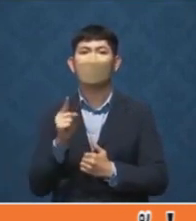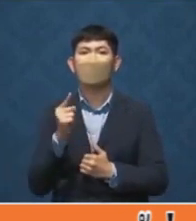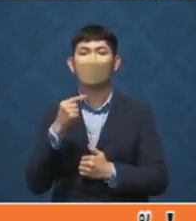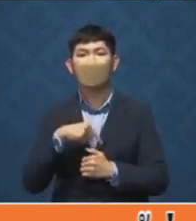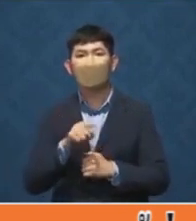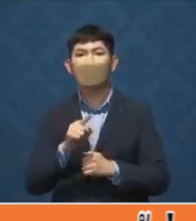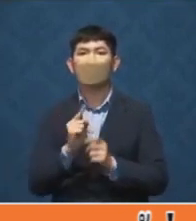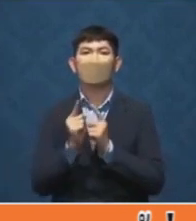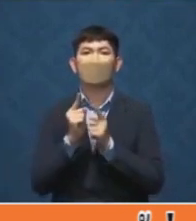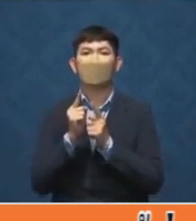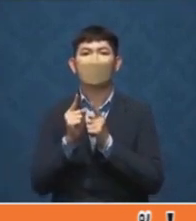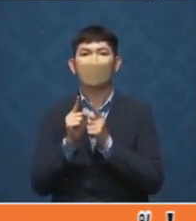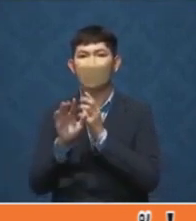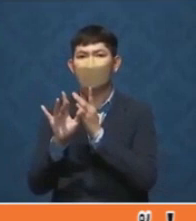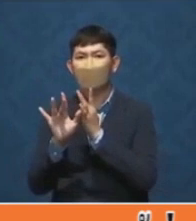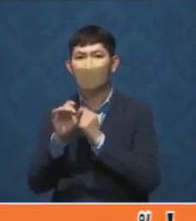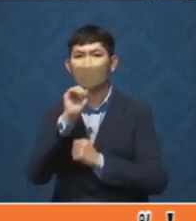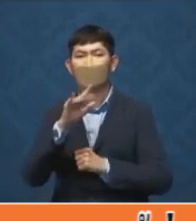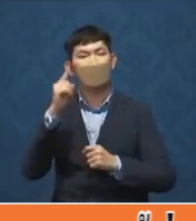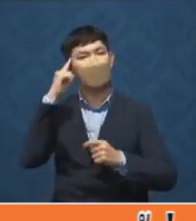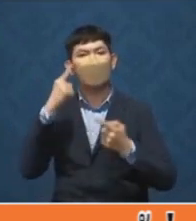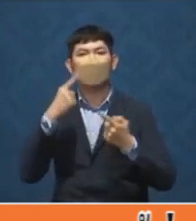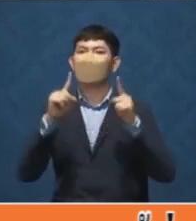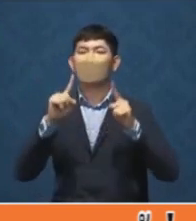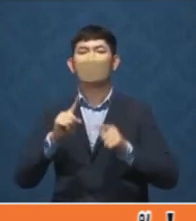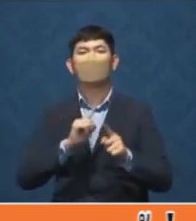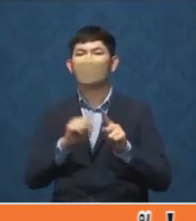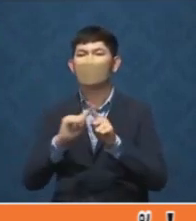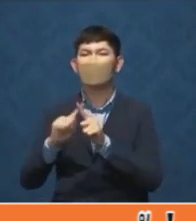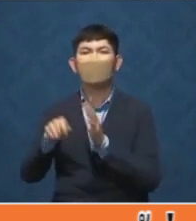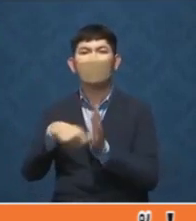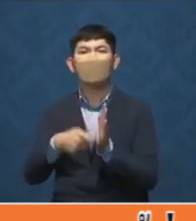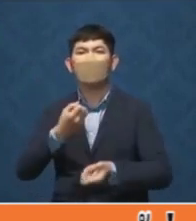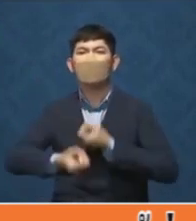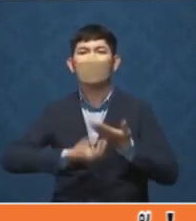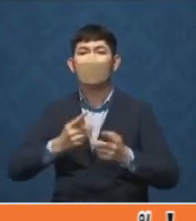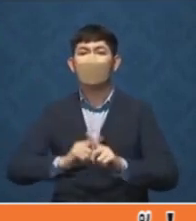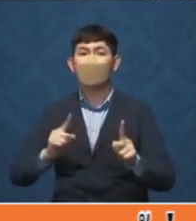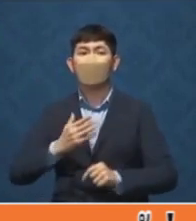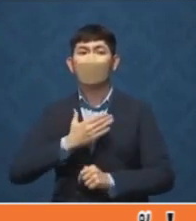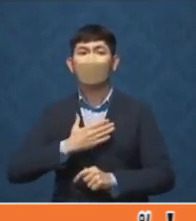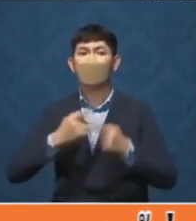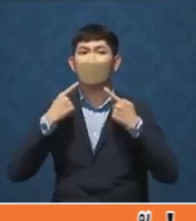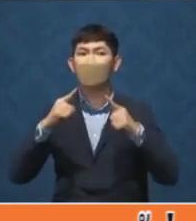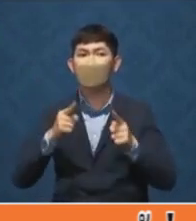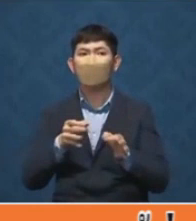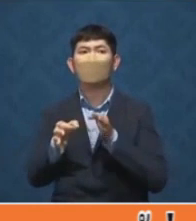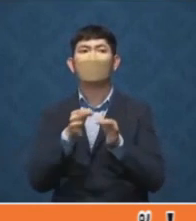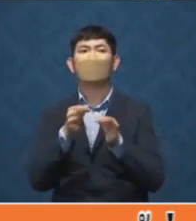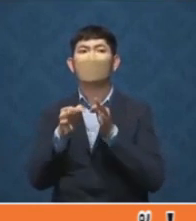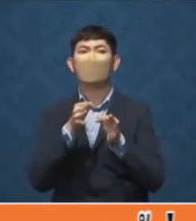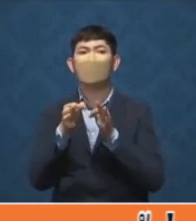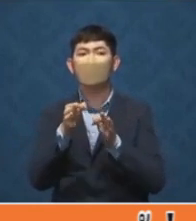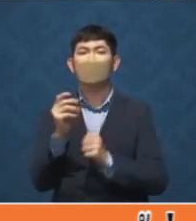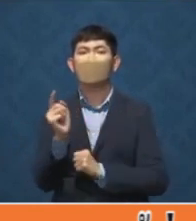พูดกันข้างหลังว่าไม่เห็นด้วยอย่างนั้นอย่างนี้โดยที่ผมไม่สามารถตอบอะไรหรือชี้แจงอะไรถึ